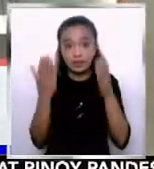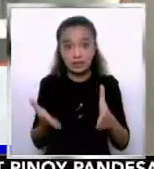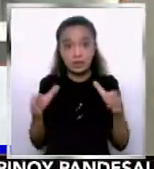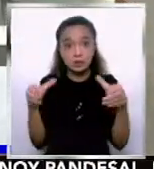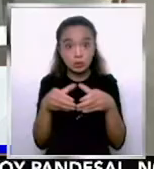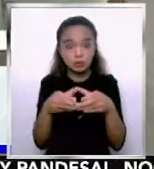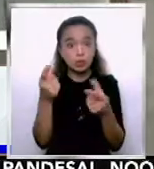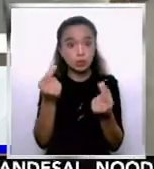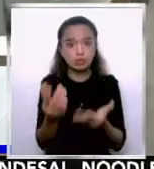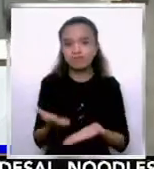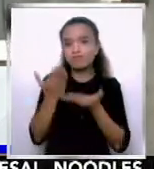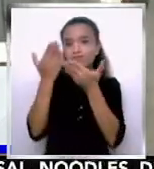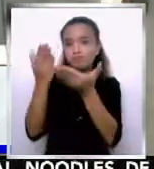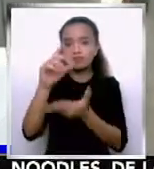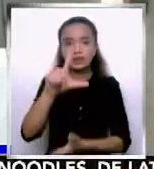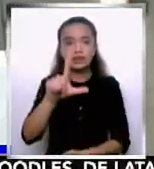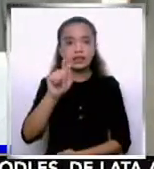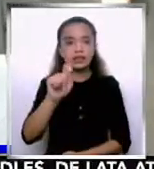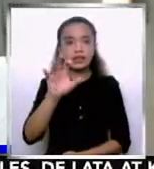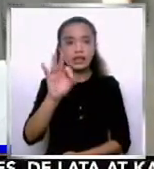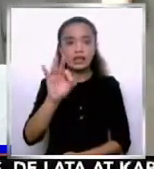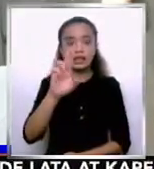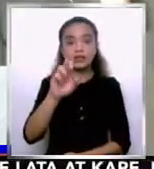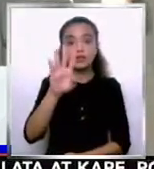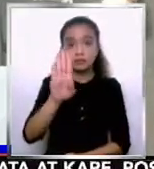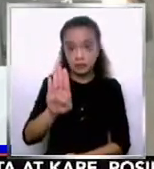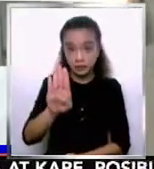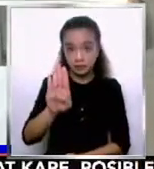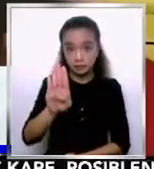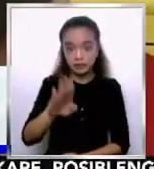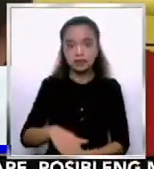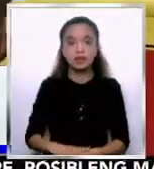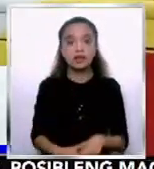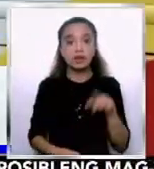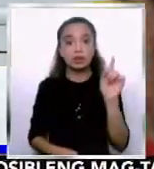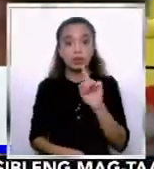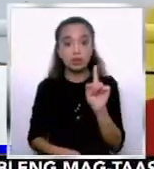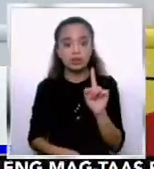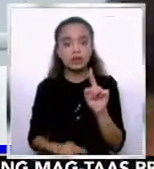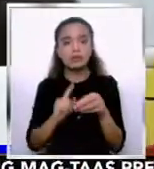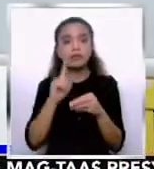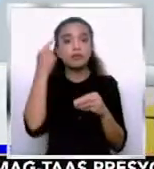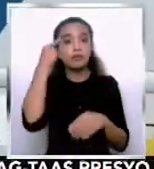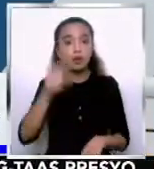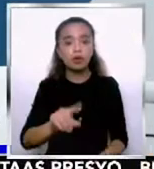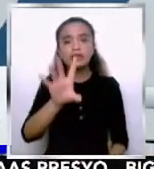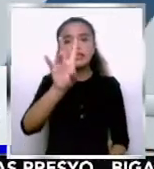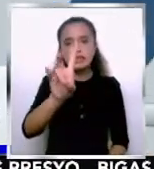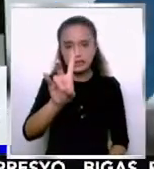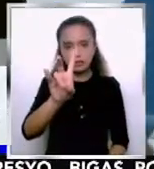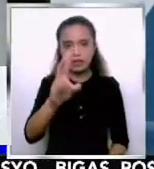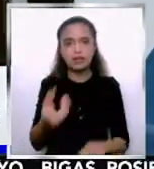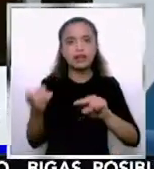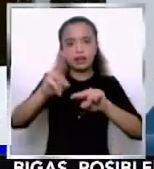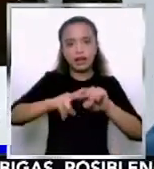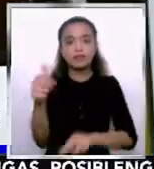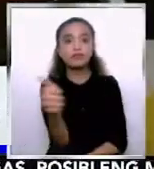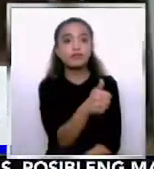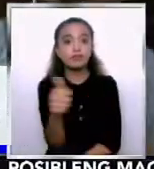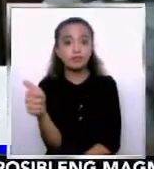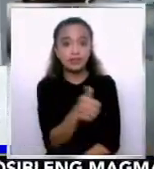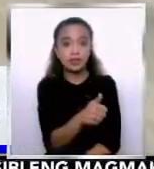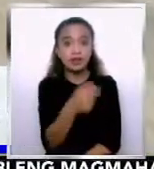Land Transportation, Franchising and Regulatory Board o LTFRB para sa 7 pisong dagdag pasahe para sa unang